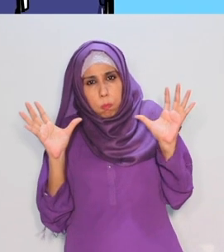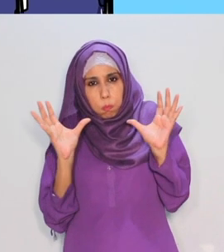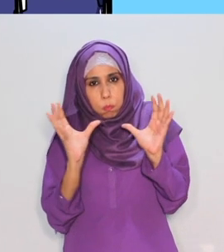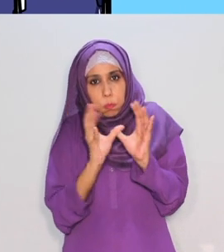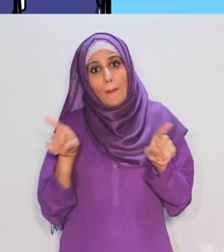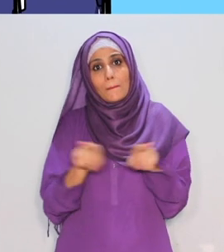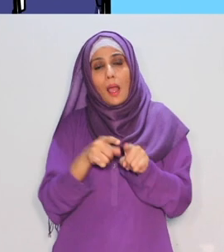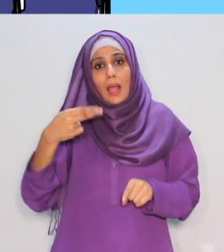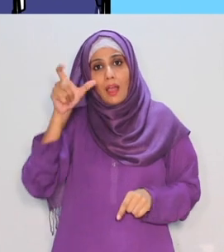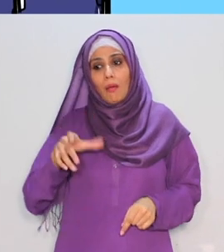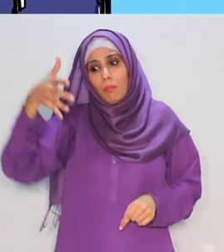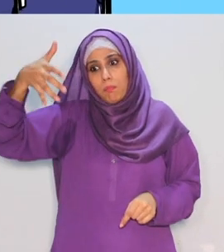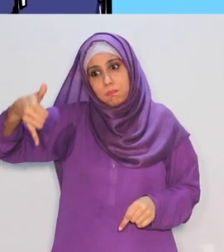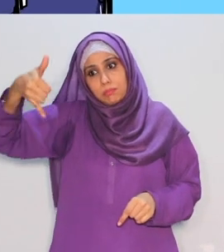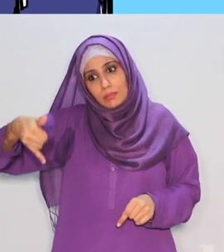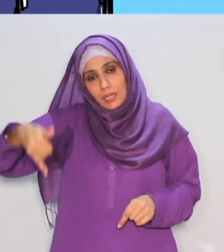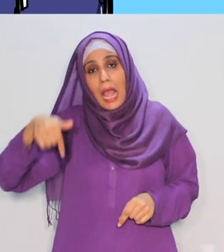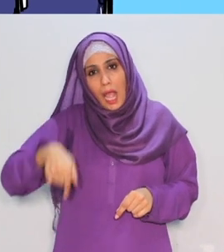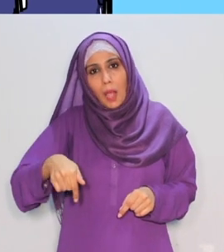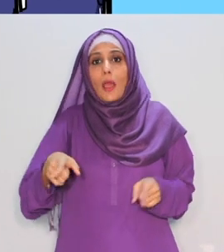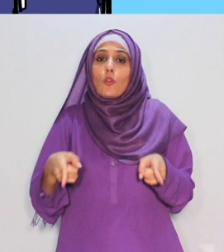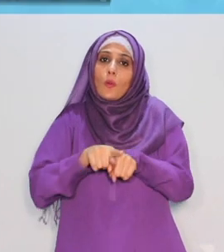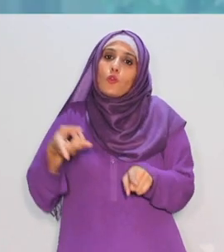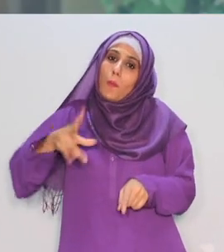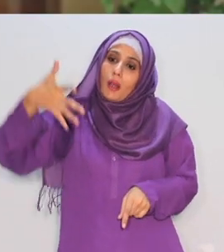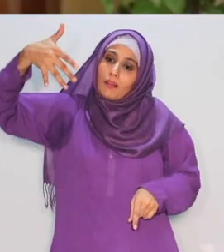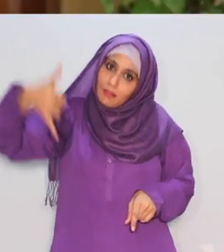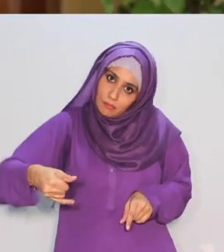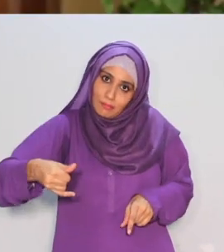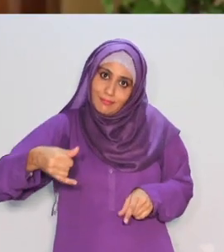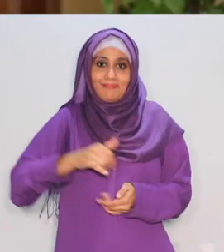आहिस्ता हवा निकल रही हो, अब वो पहले जैसा हो रहा था।